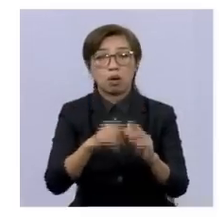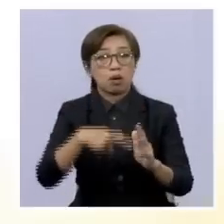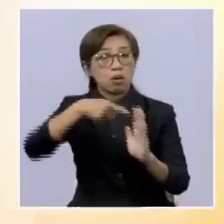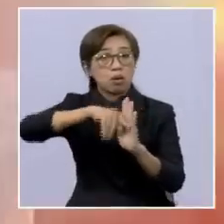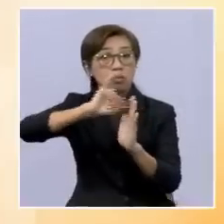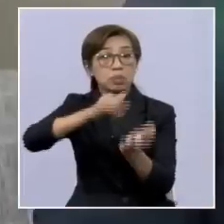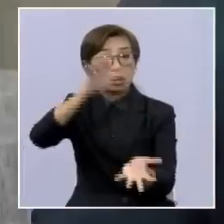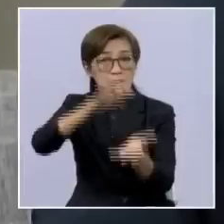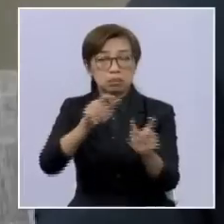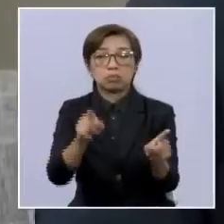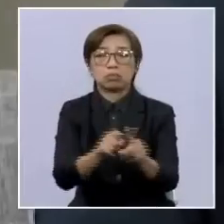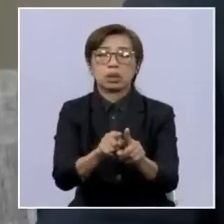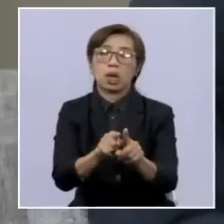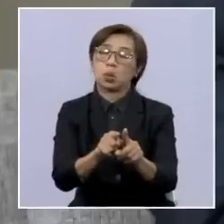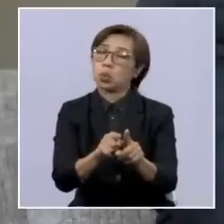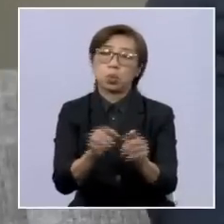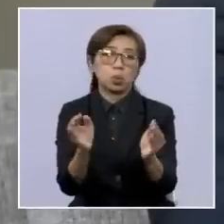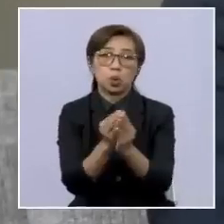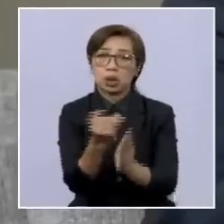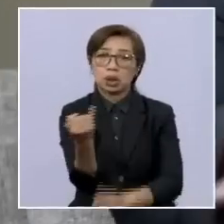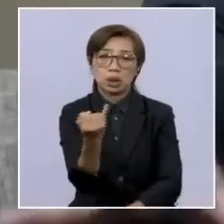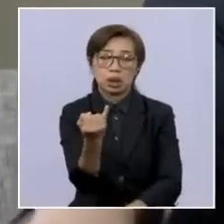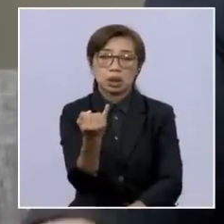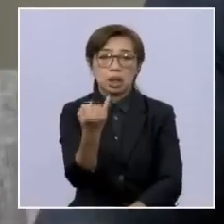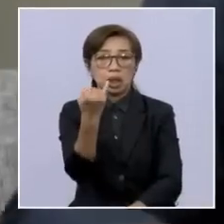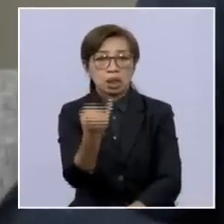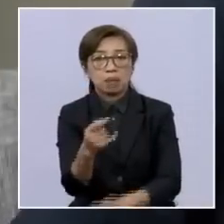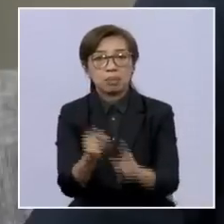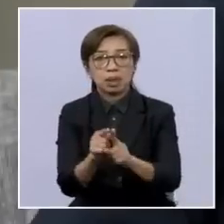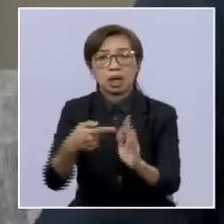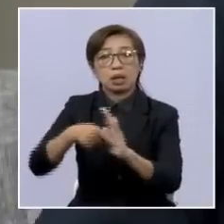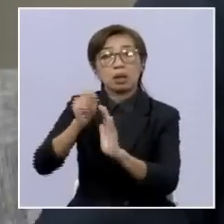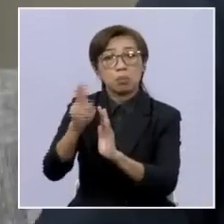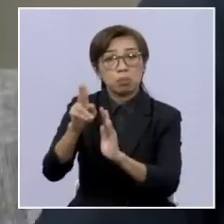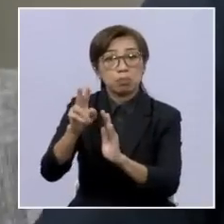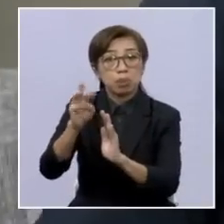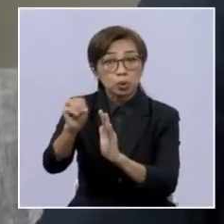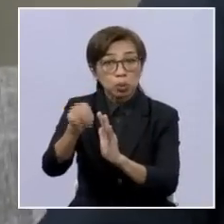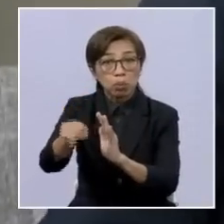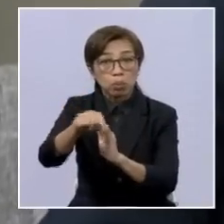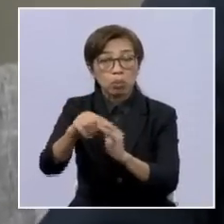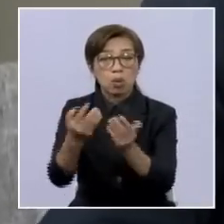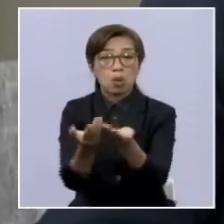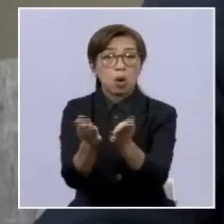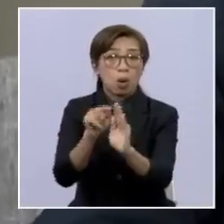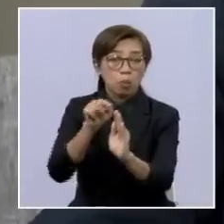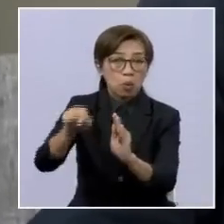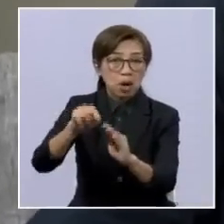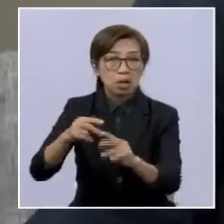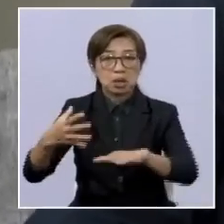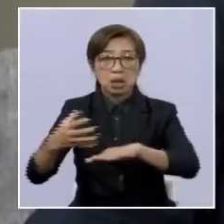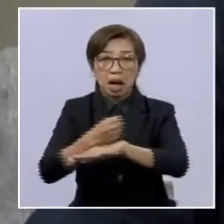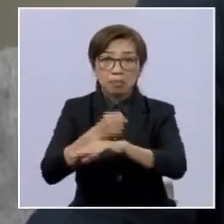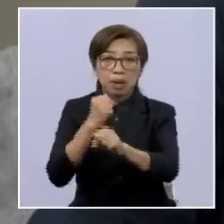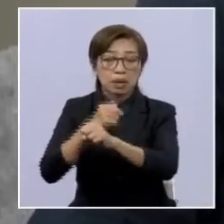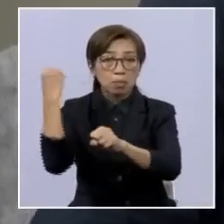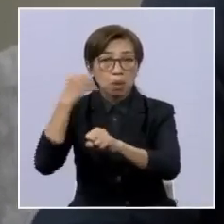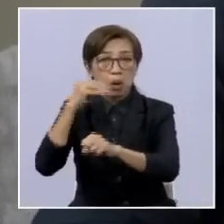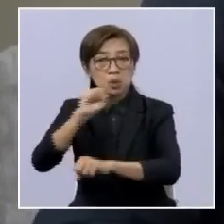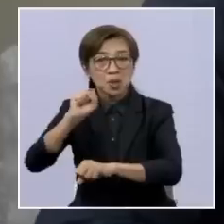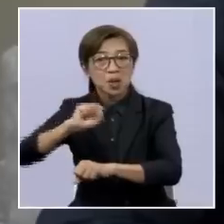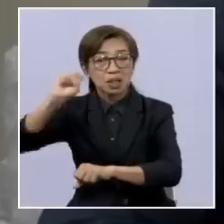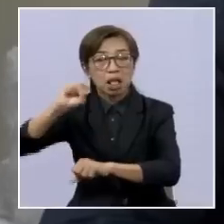ก็แย่แย่คือตระกูลแถวปทุมธานีที่เคยผูกขาดยุคเก่าก็เอาสอบต